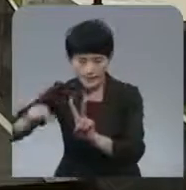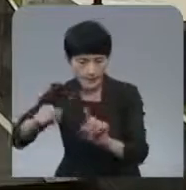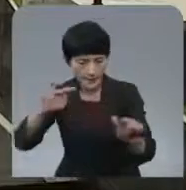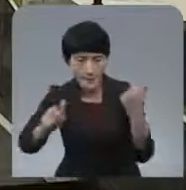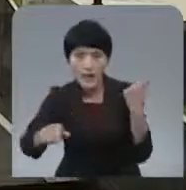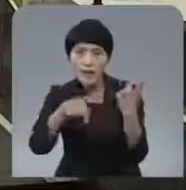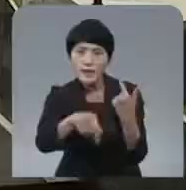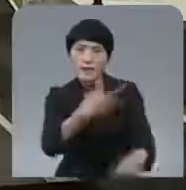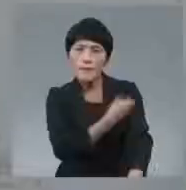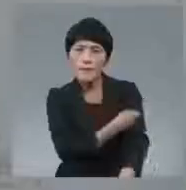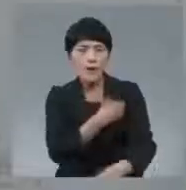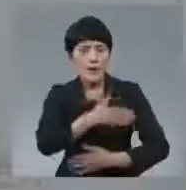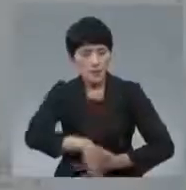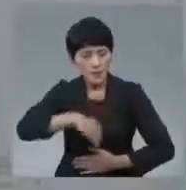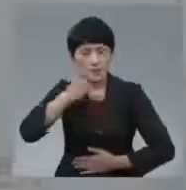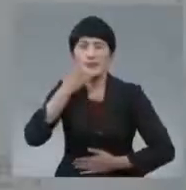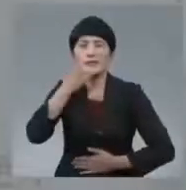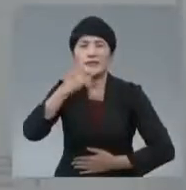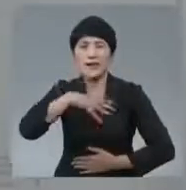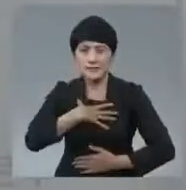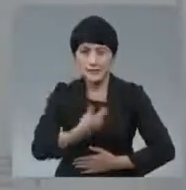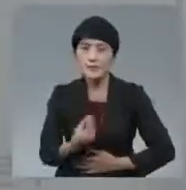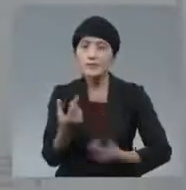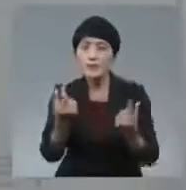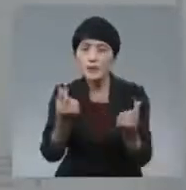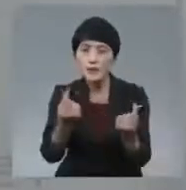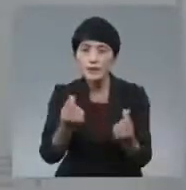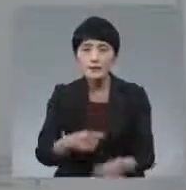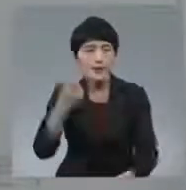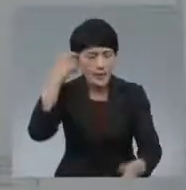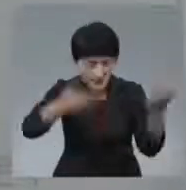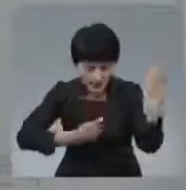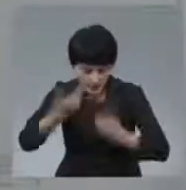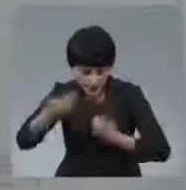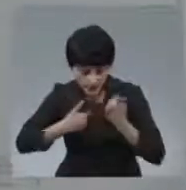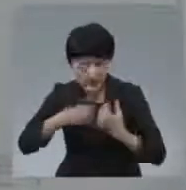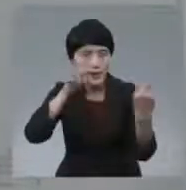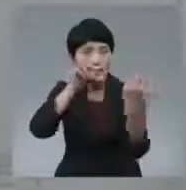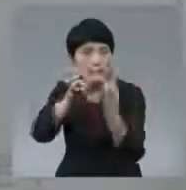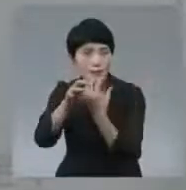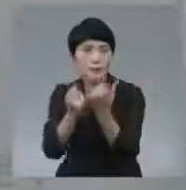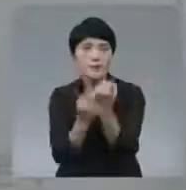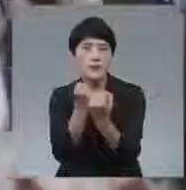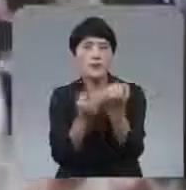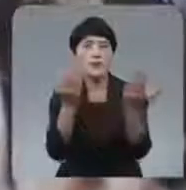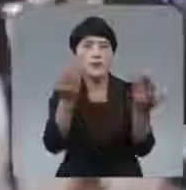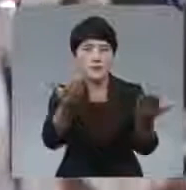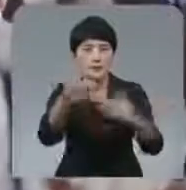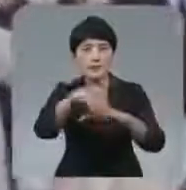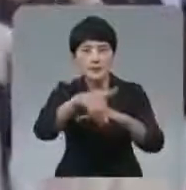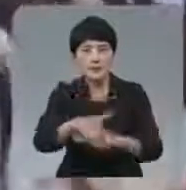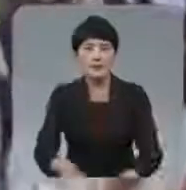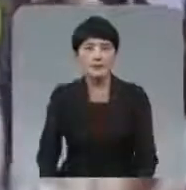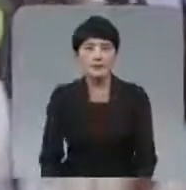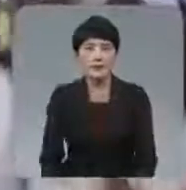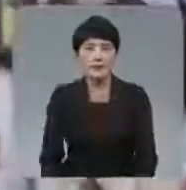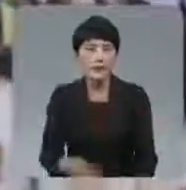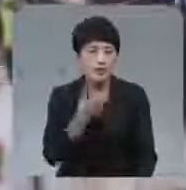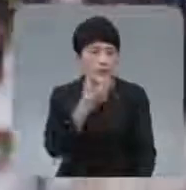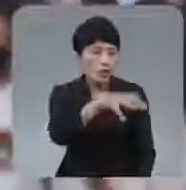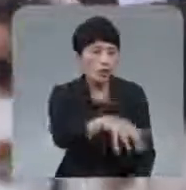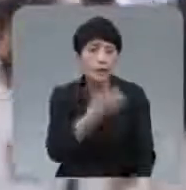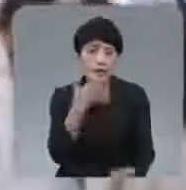vaksin Voiser mulai hari Senin di tengah jumlah kasus harian coffee 19 yang terus meningkat di kota Seoul dan wilayah sekitarnya